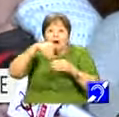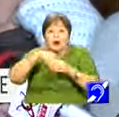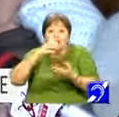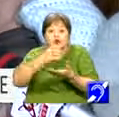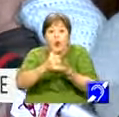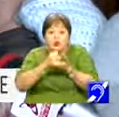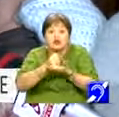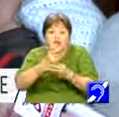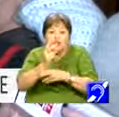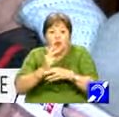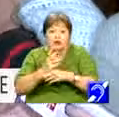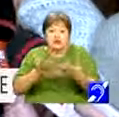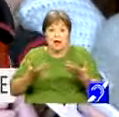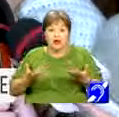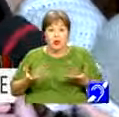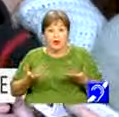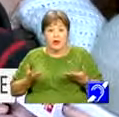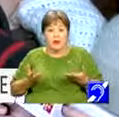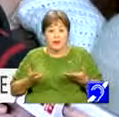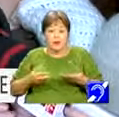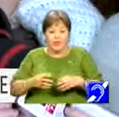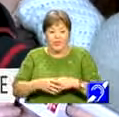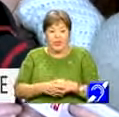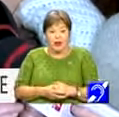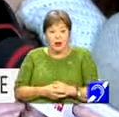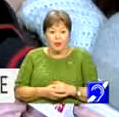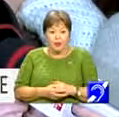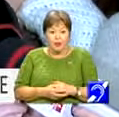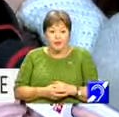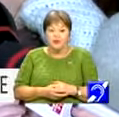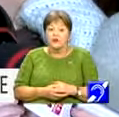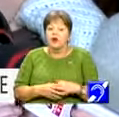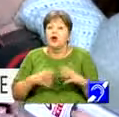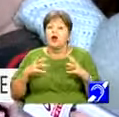de înțelesul Libra zic vă rog